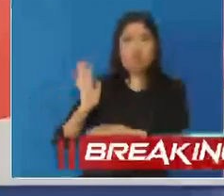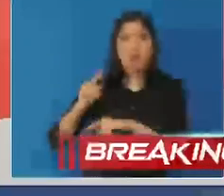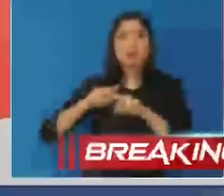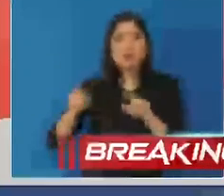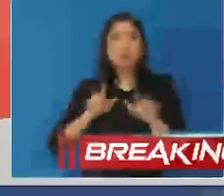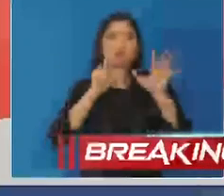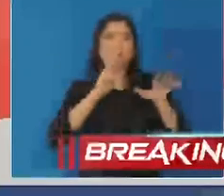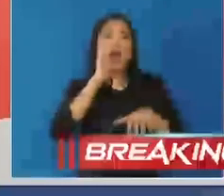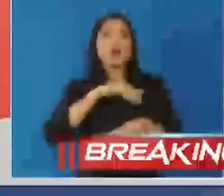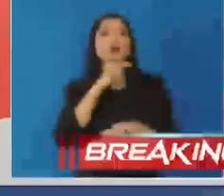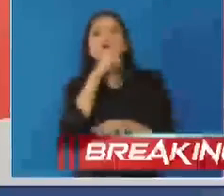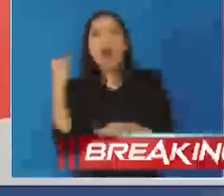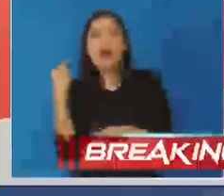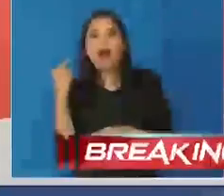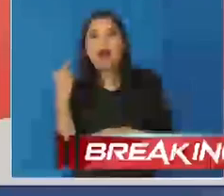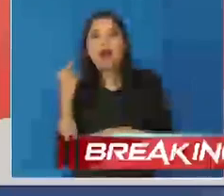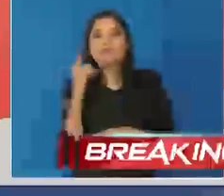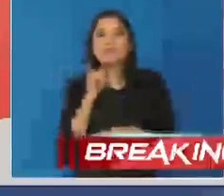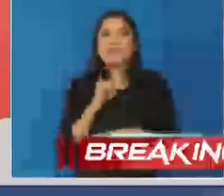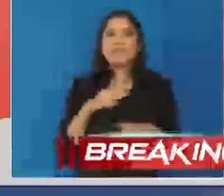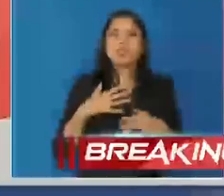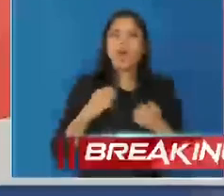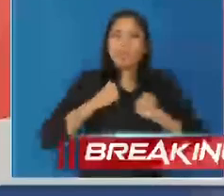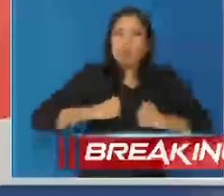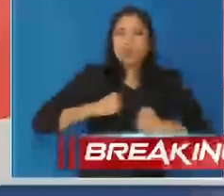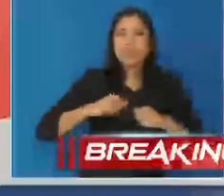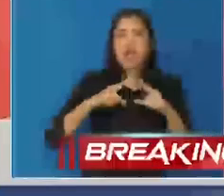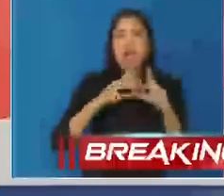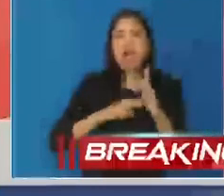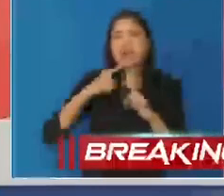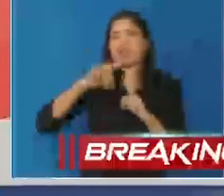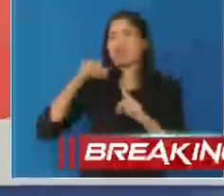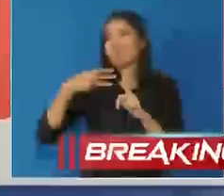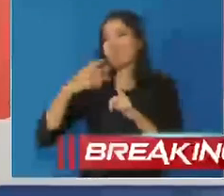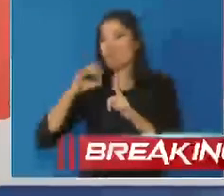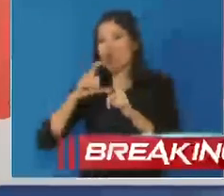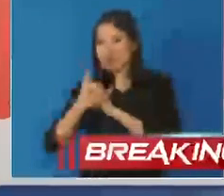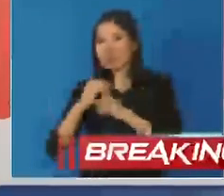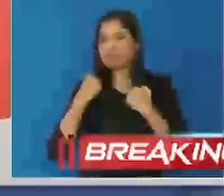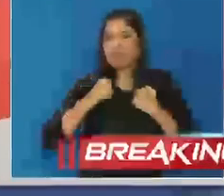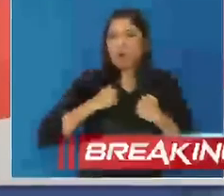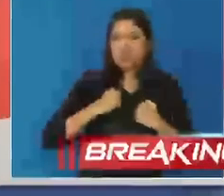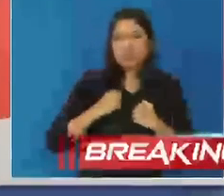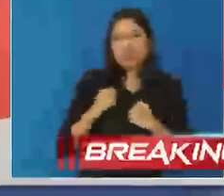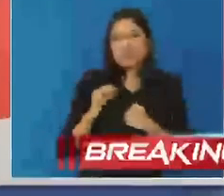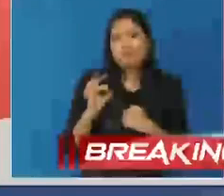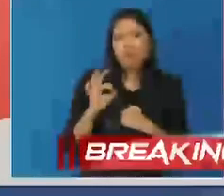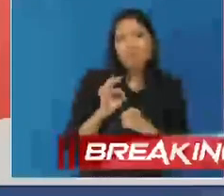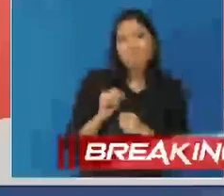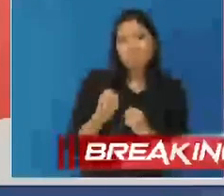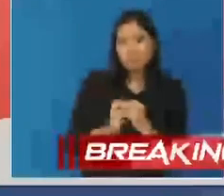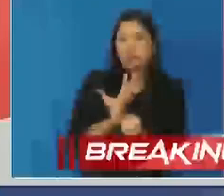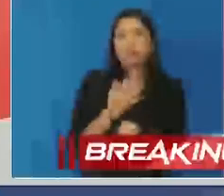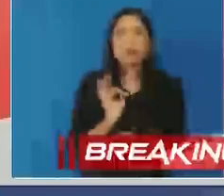tujuh hari sehingga antibodi belum terbentuk maka pada saat pemeriksaan bisa memberikan kesan gambaran